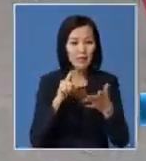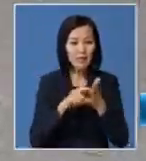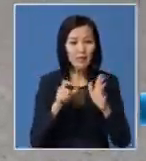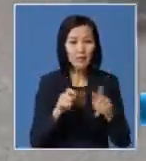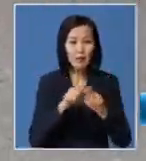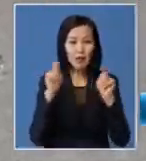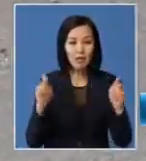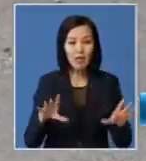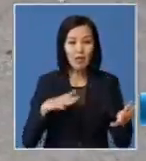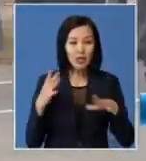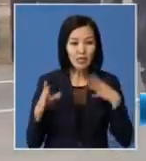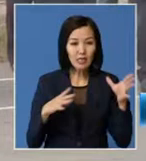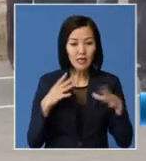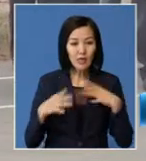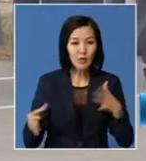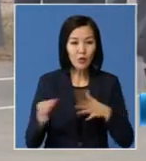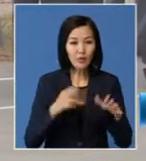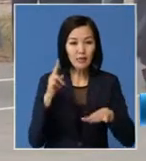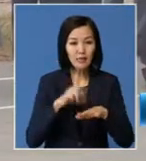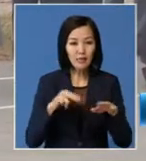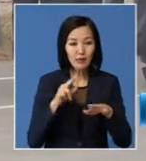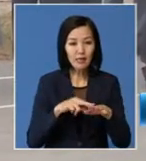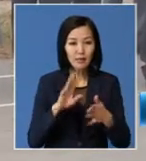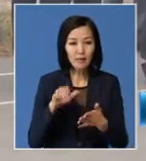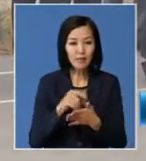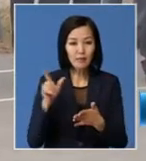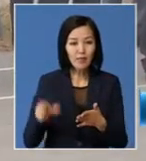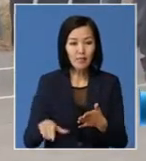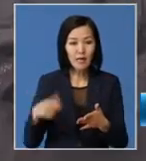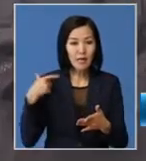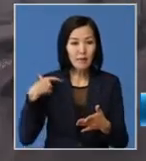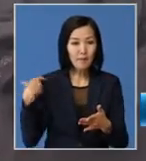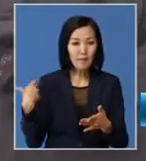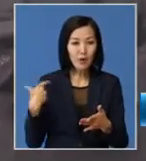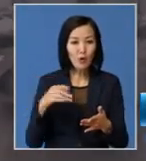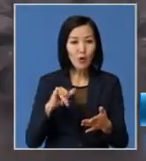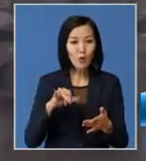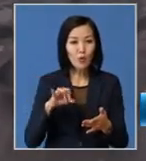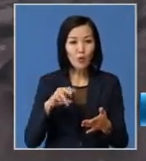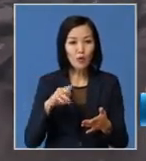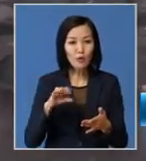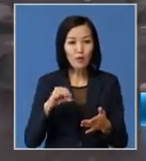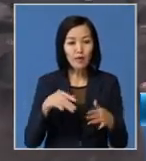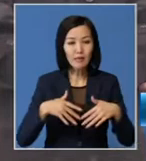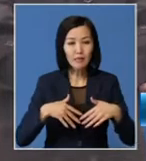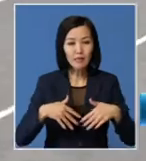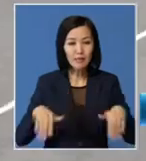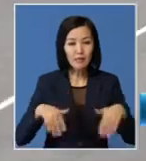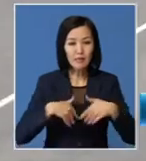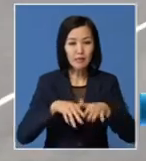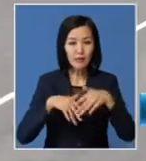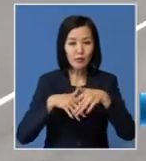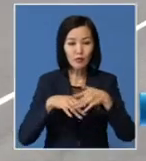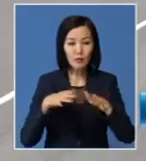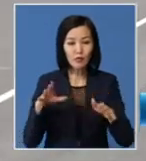Осында жаттыққан жасөспірімдер облыстық ішкі істер департамент бастығы генерал-майор Мұрат Орымхановтың алдында сап түзеп жүріп өтті. Сонымен